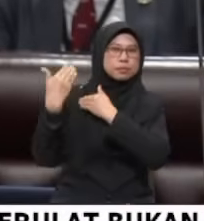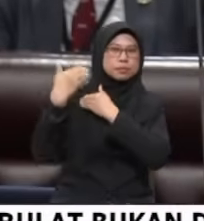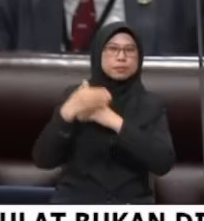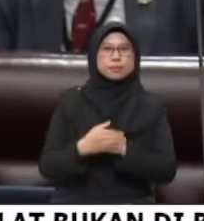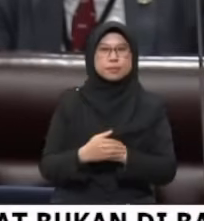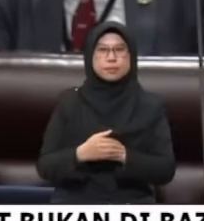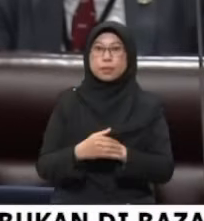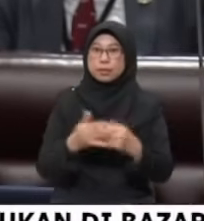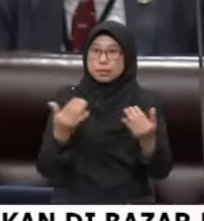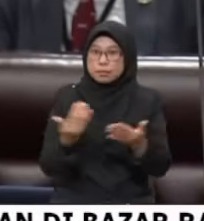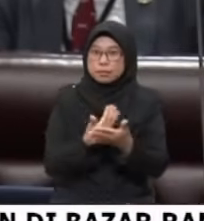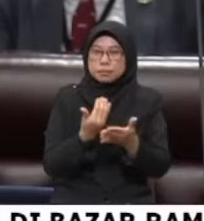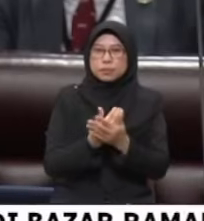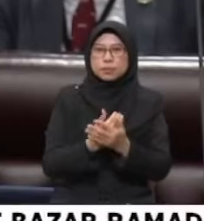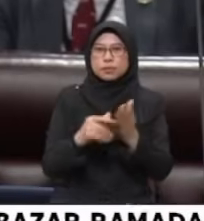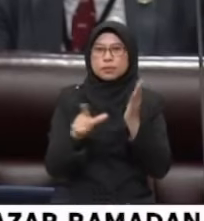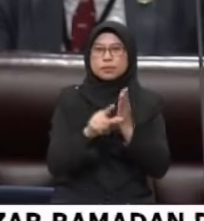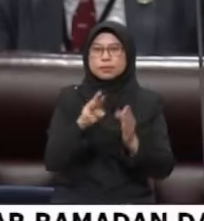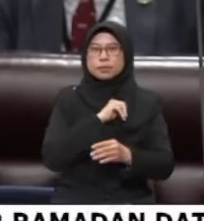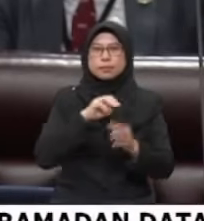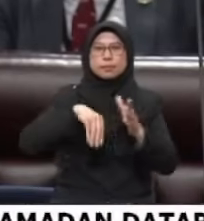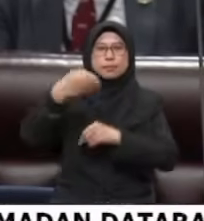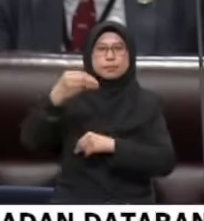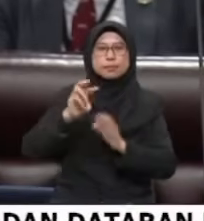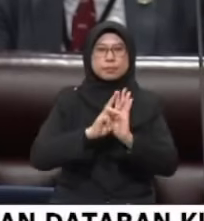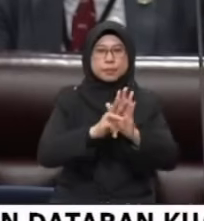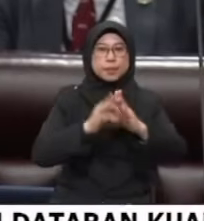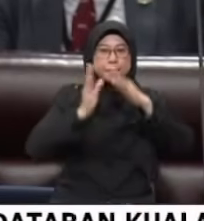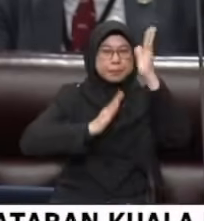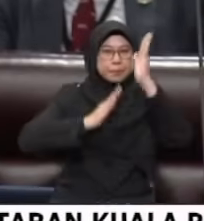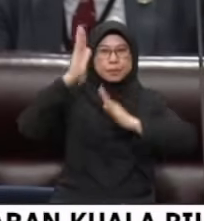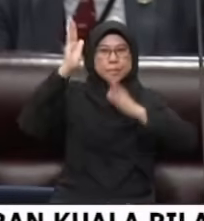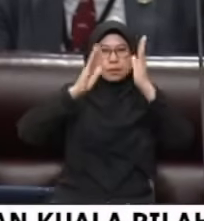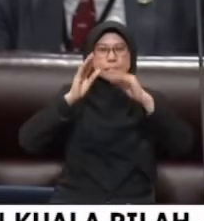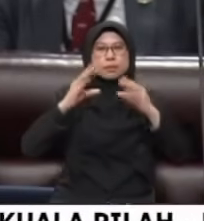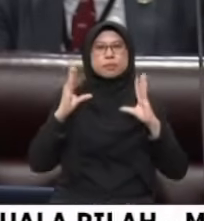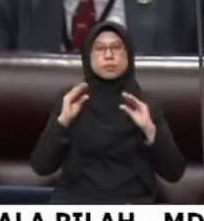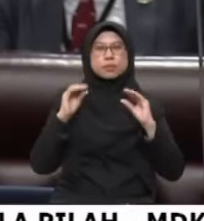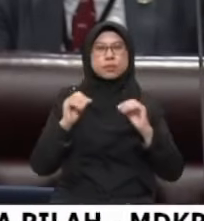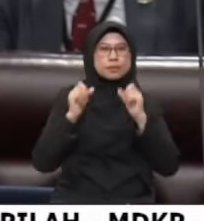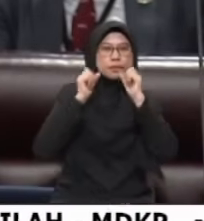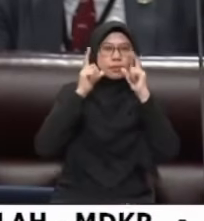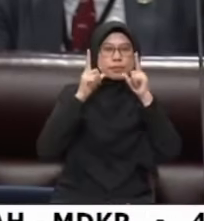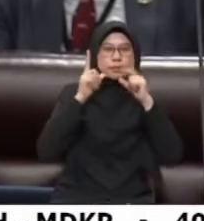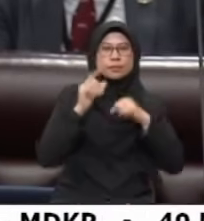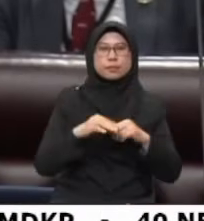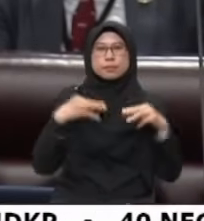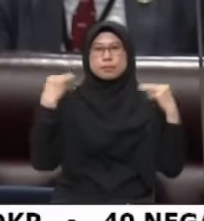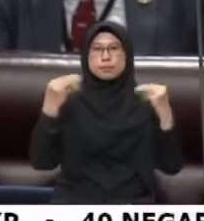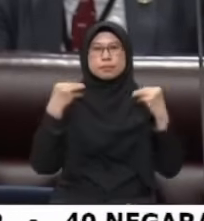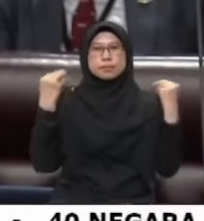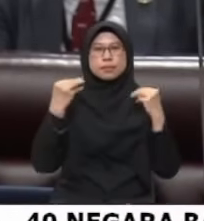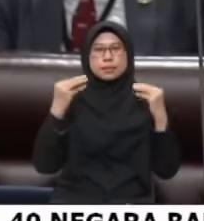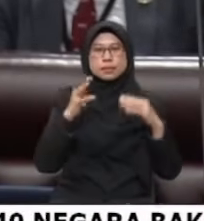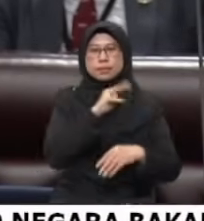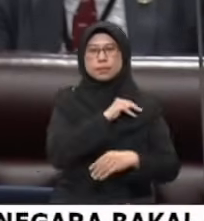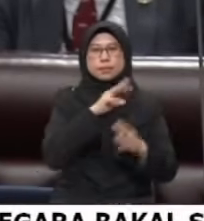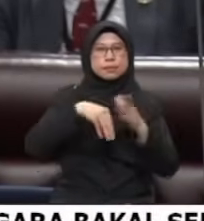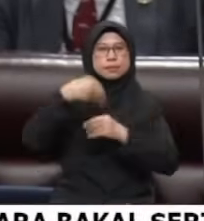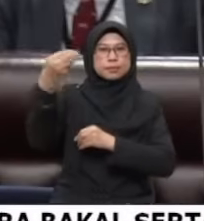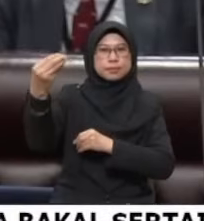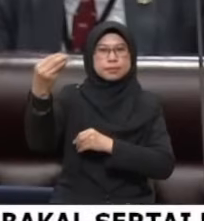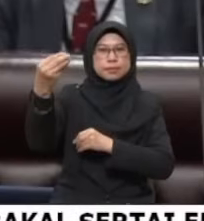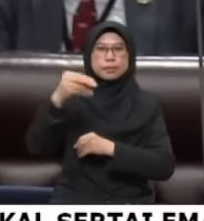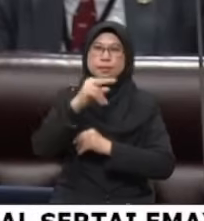sebut tadi menteri timbalan menteri luar telah mewakili Malaysia ke mesyuarat tergempar Majlis menteri-menteriar